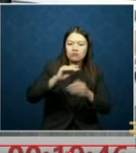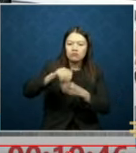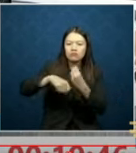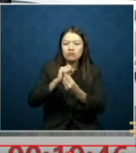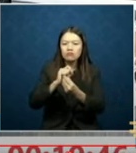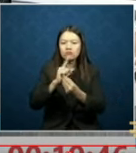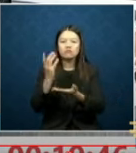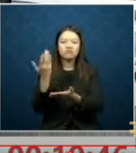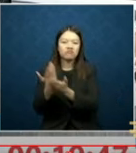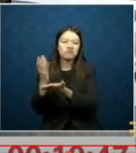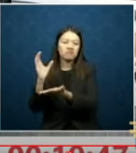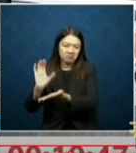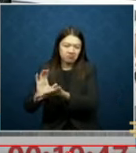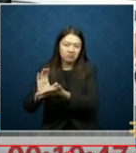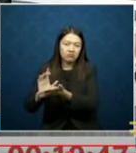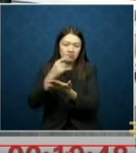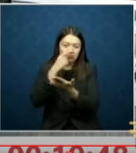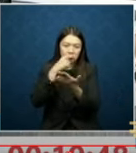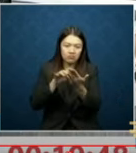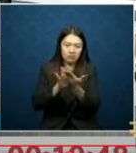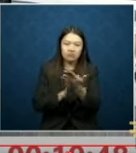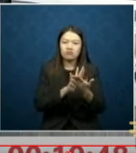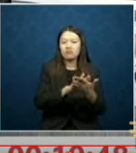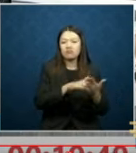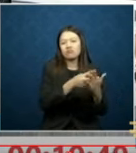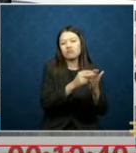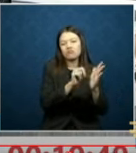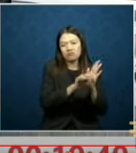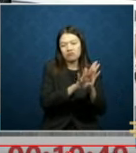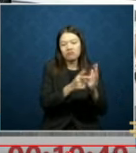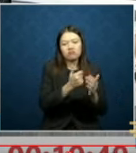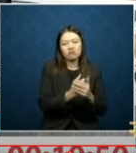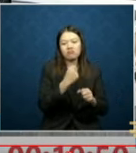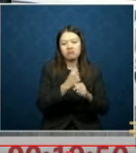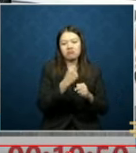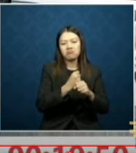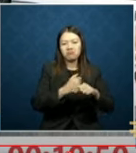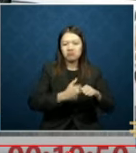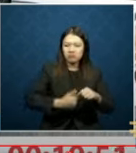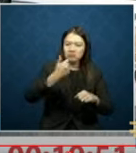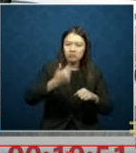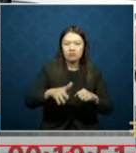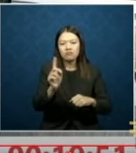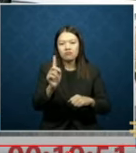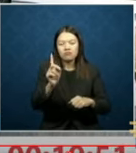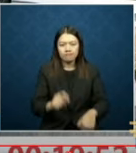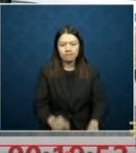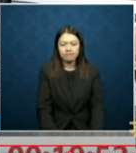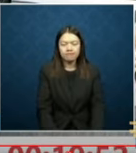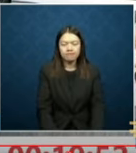จการคลังของประเทศว่านโยบายดังกล่าวจะสามารถดำเนินการได้หรือไม่อย่างไร